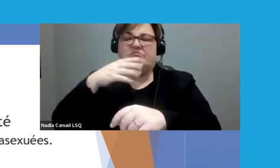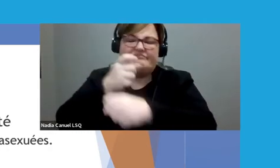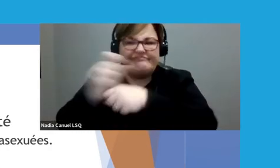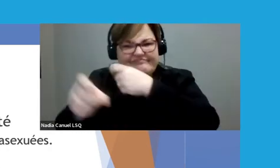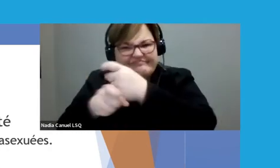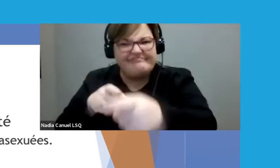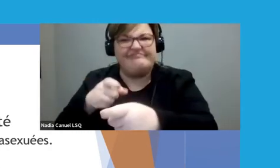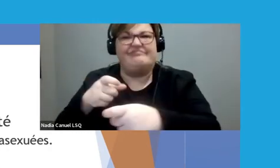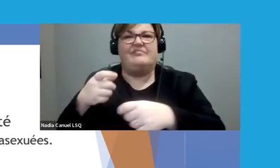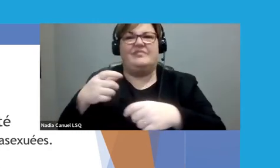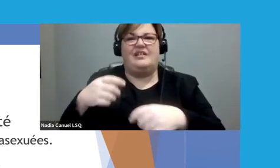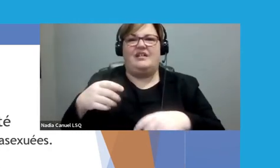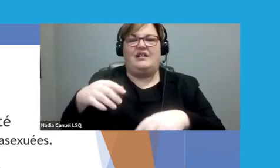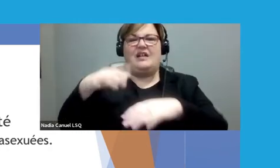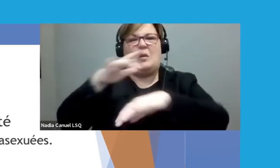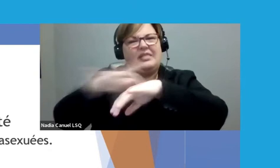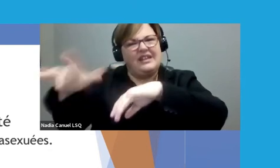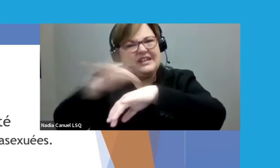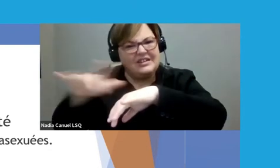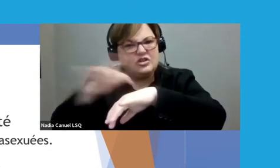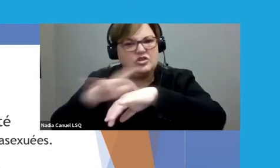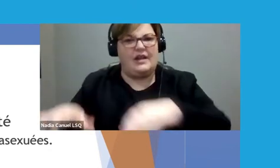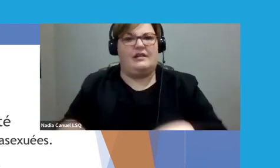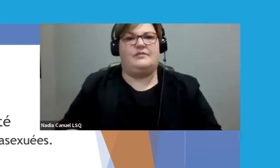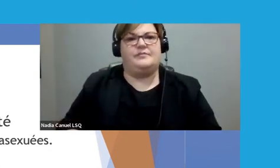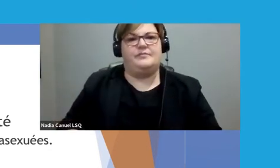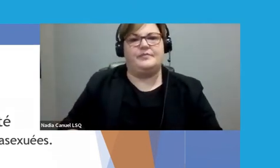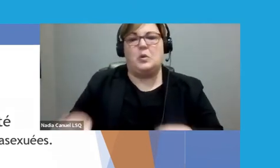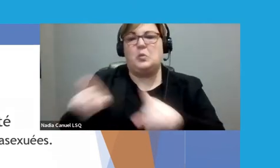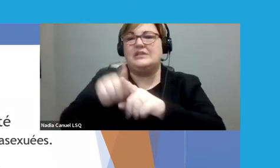négligence dans le contexte proche et là.